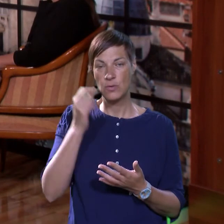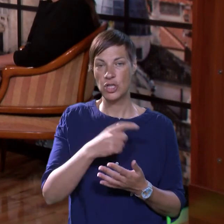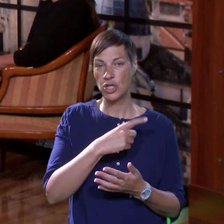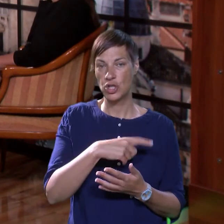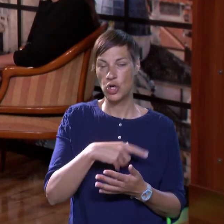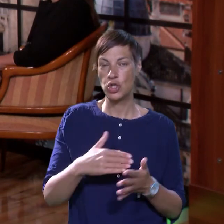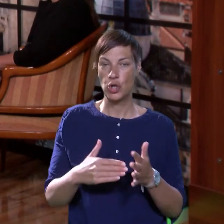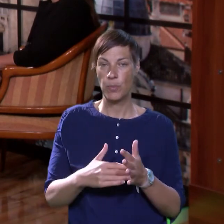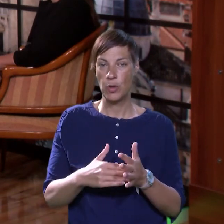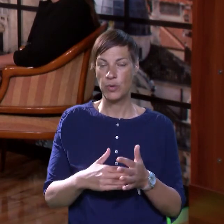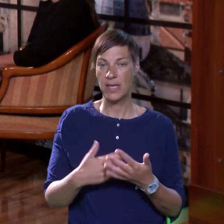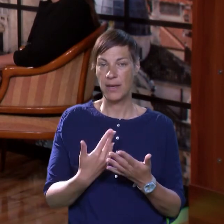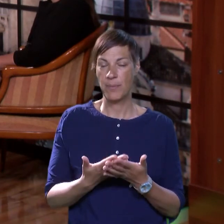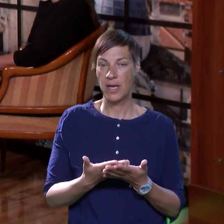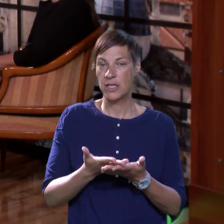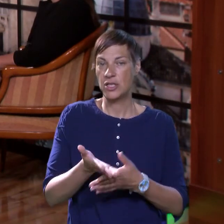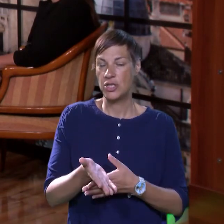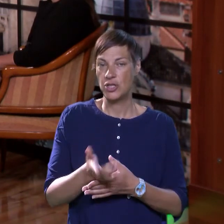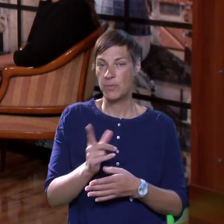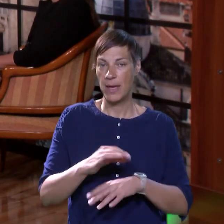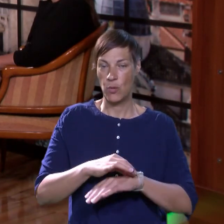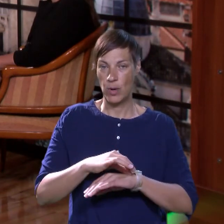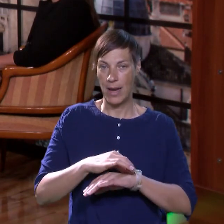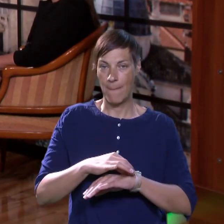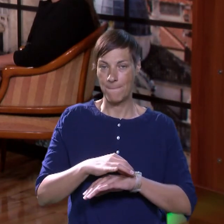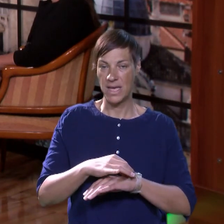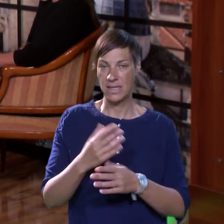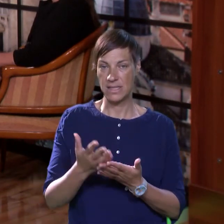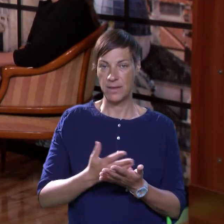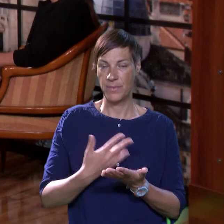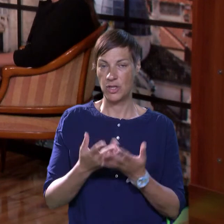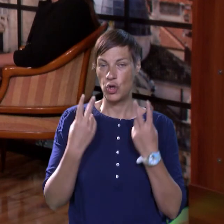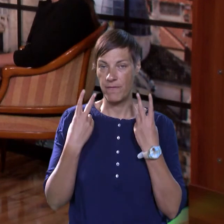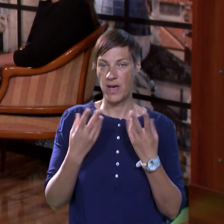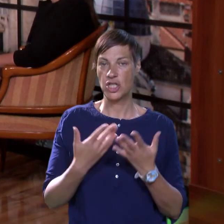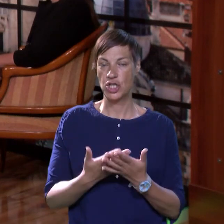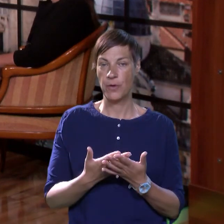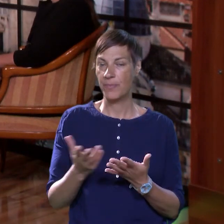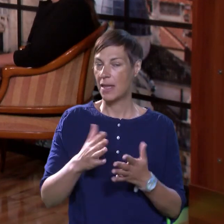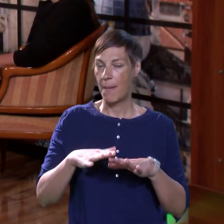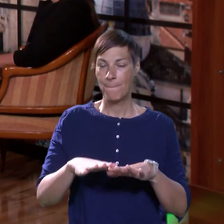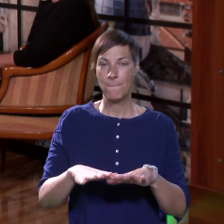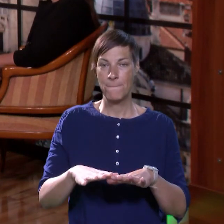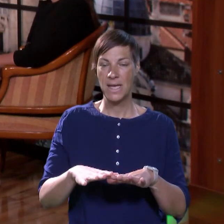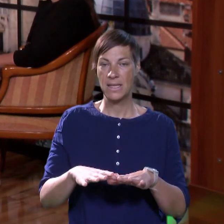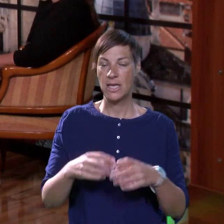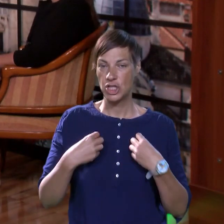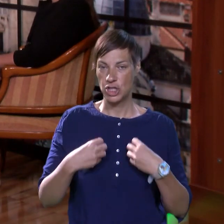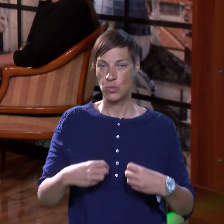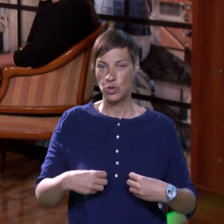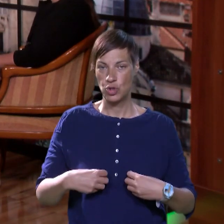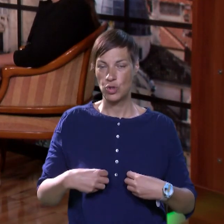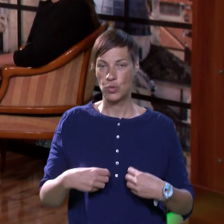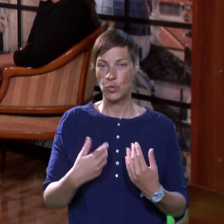što osoblju treba, a što je spada u nemedicinsko. Dakle, imaju, to je bitno. To je vrlo važno jer se ne petljaš u